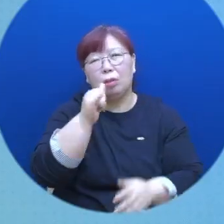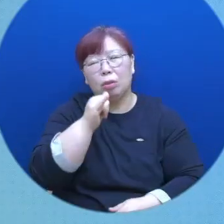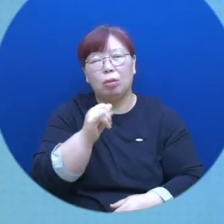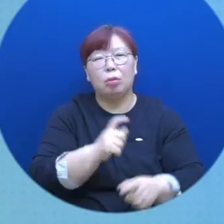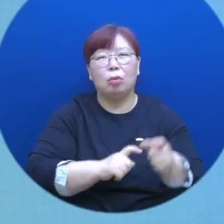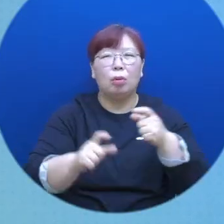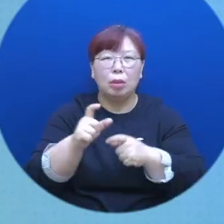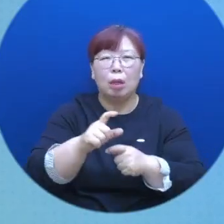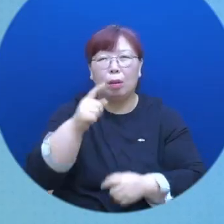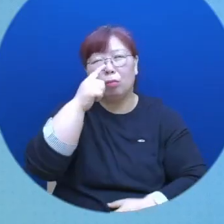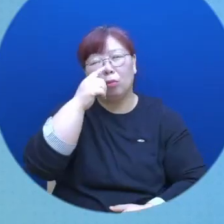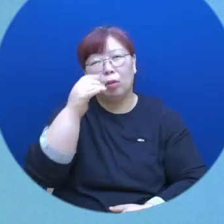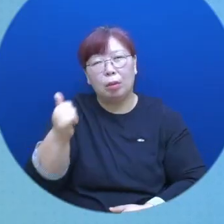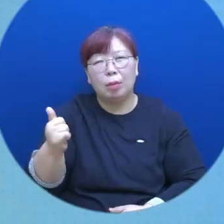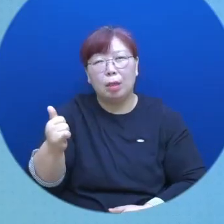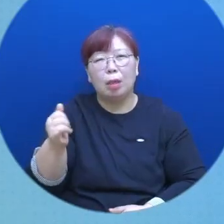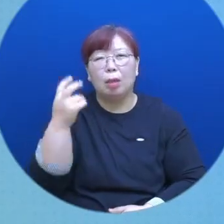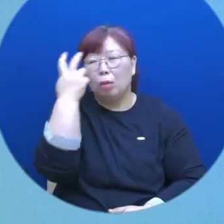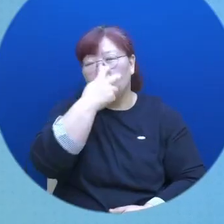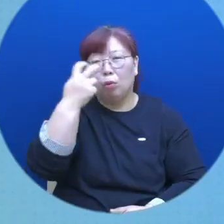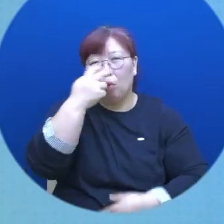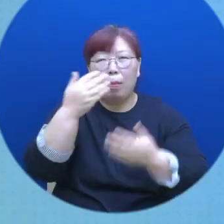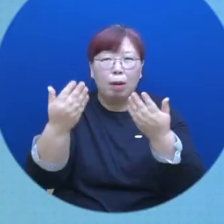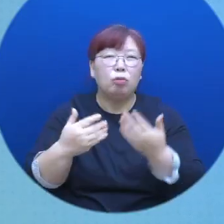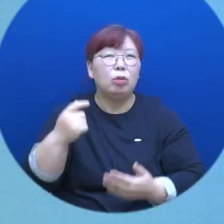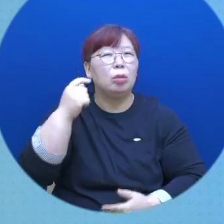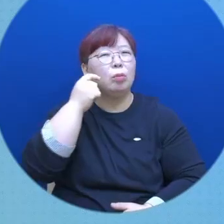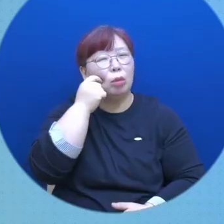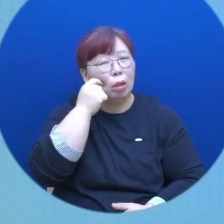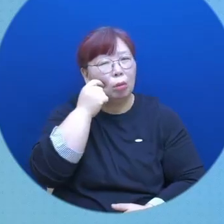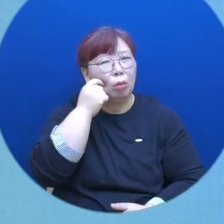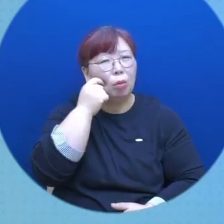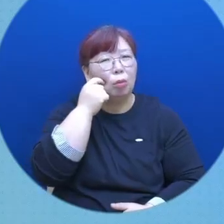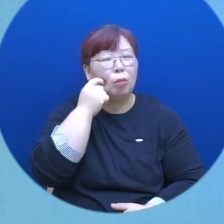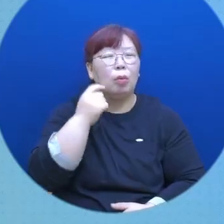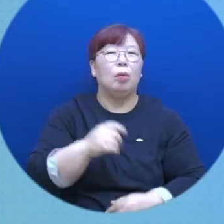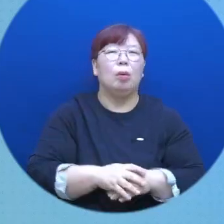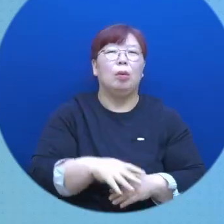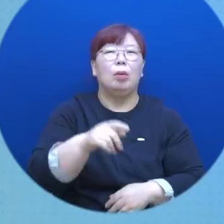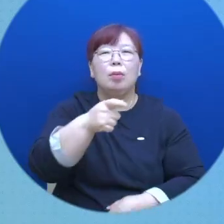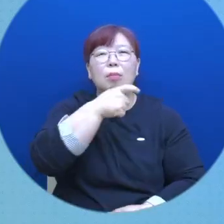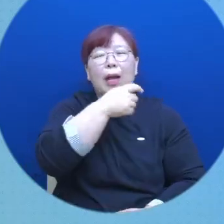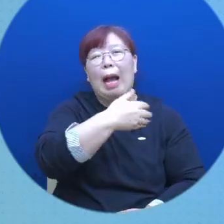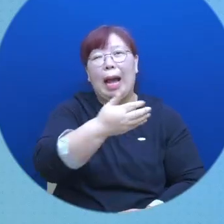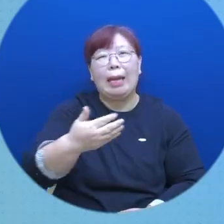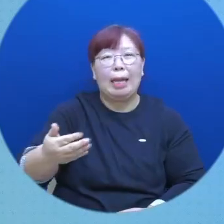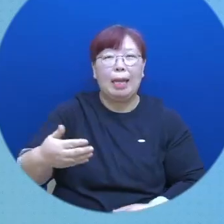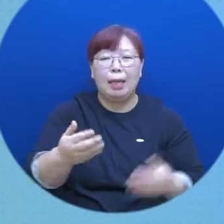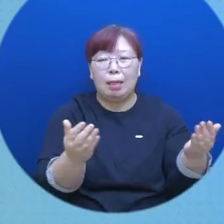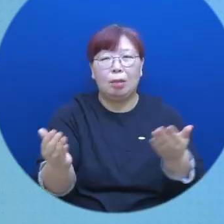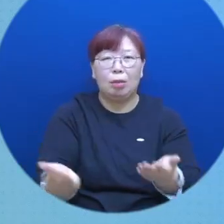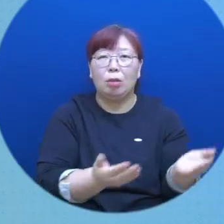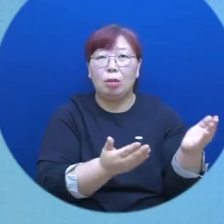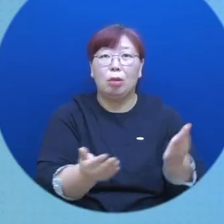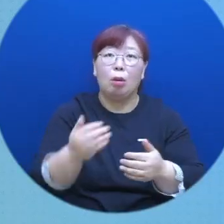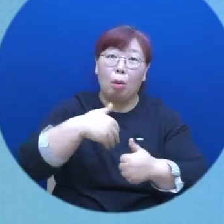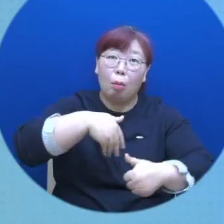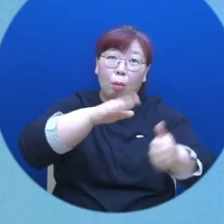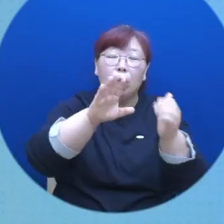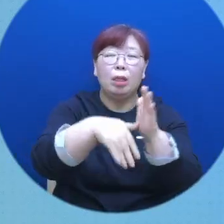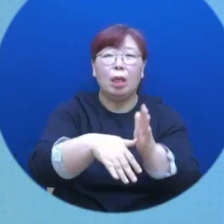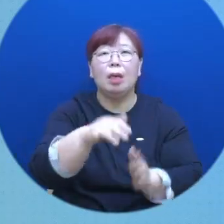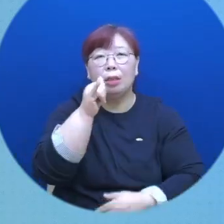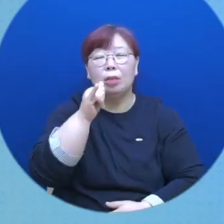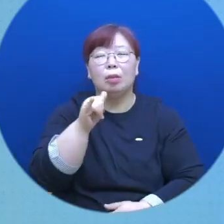이상 엄마 아빠가 돌볼 수 없게 나일강에 띄워야 하는 그런 상황을 우리 얼마든지 만날 수 있잖아요.